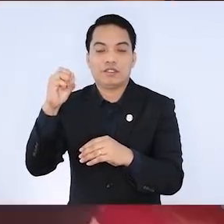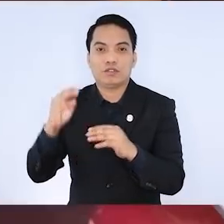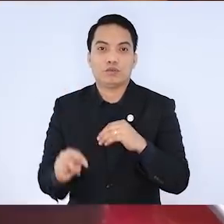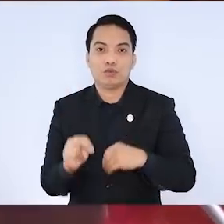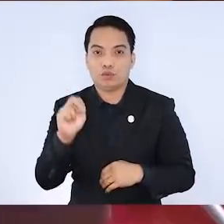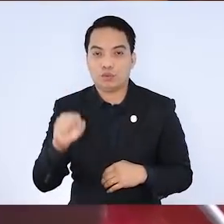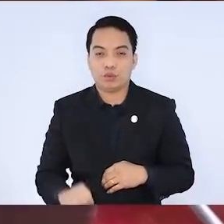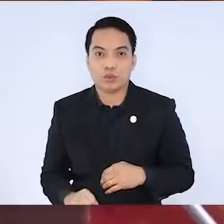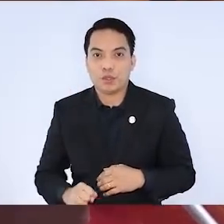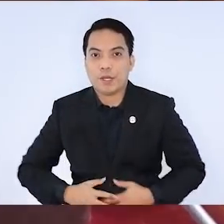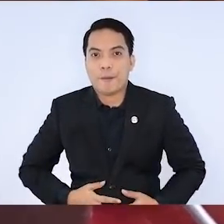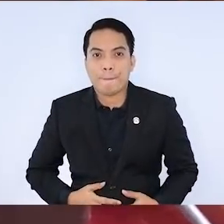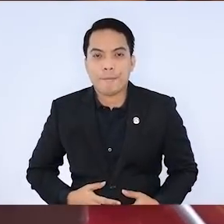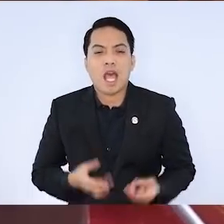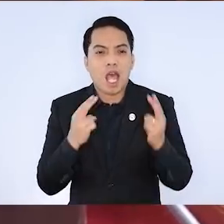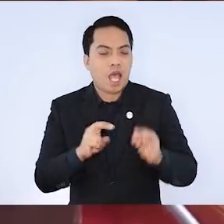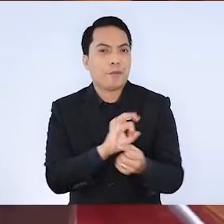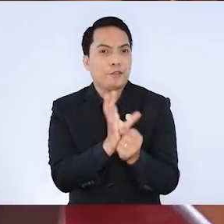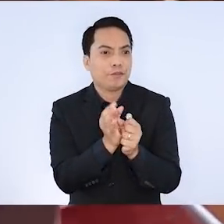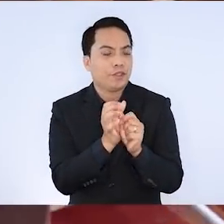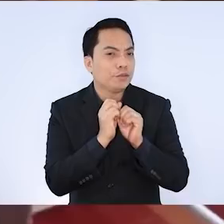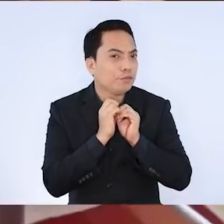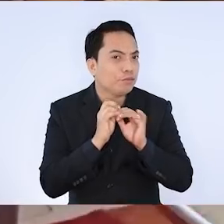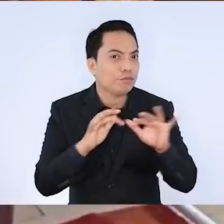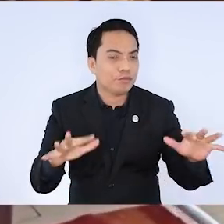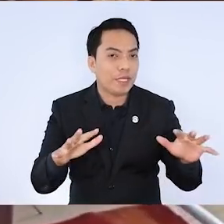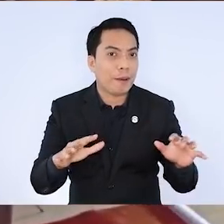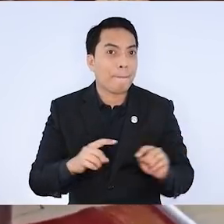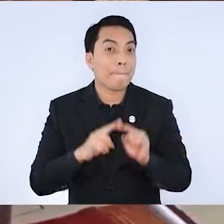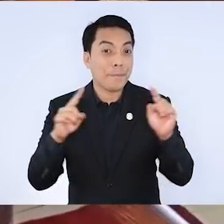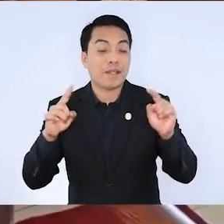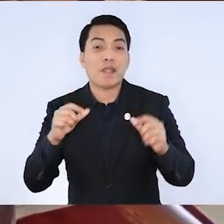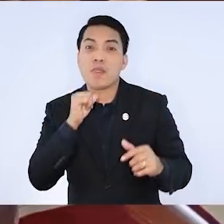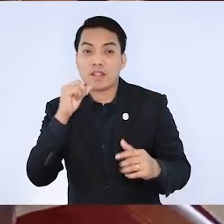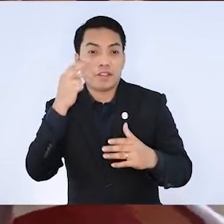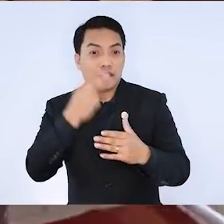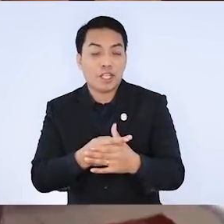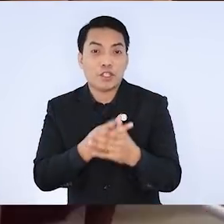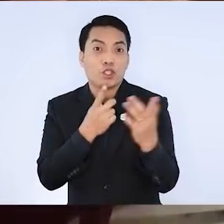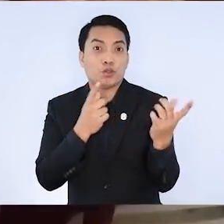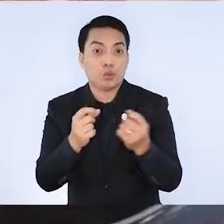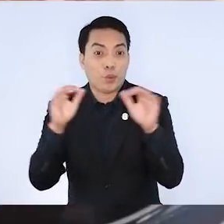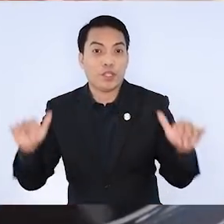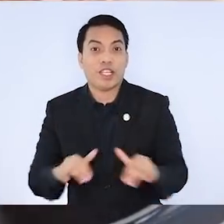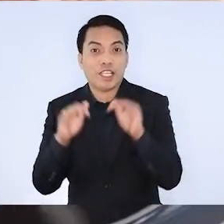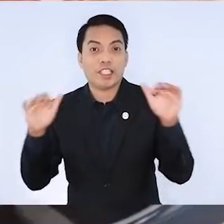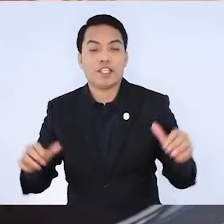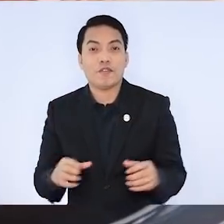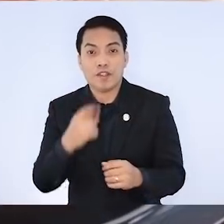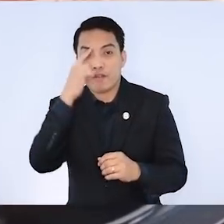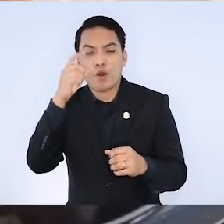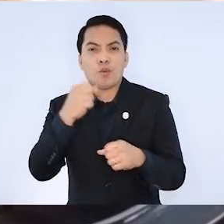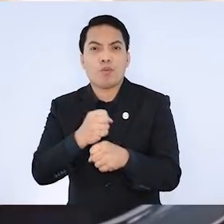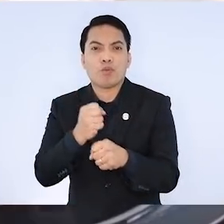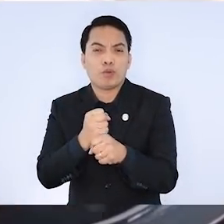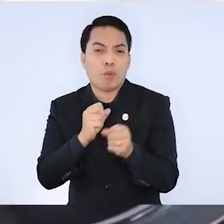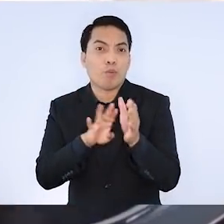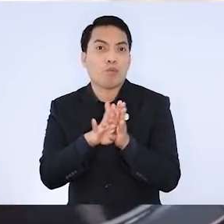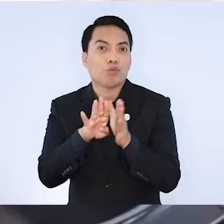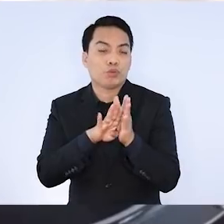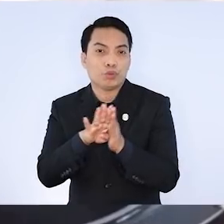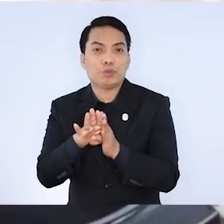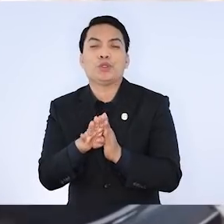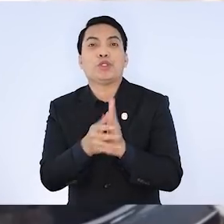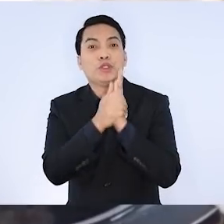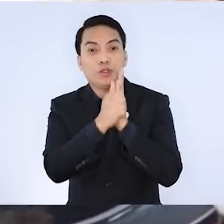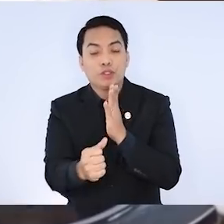ngayon, ay hindi nahadlangan ang paglulunsad ng mga aktibidad na pinapasigla at nililinang ang makakayahan ng mga kabataang Iglesia